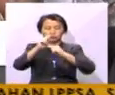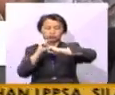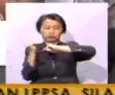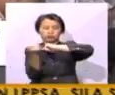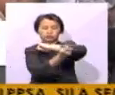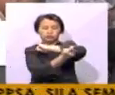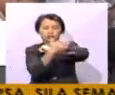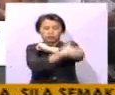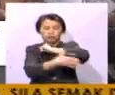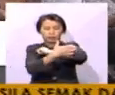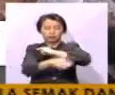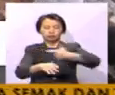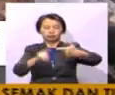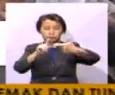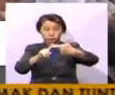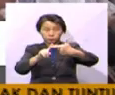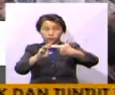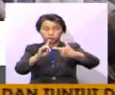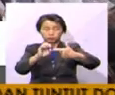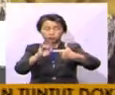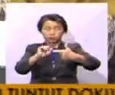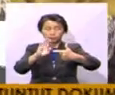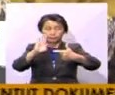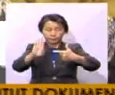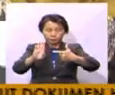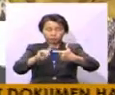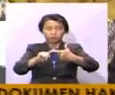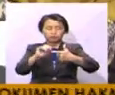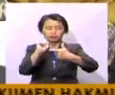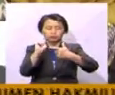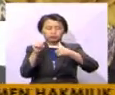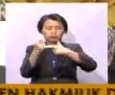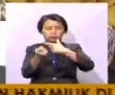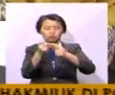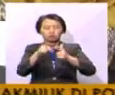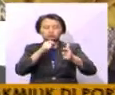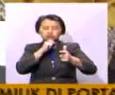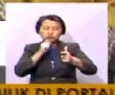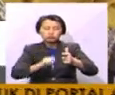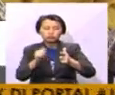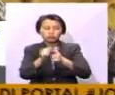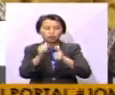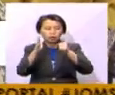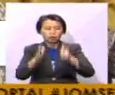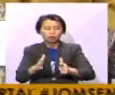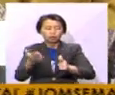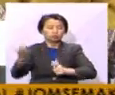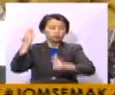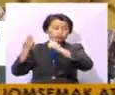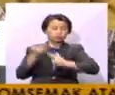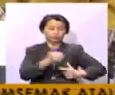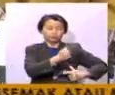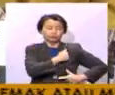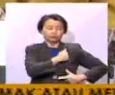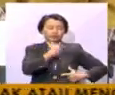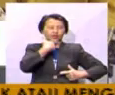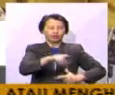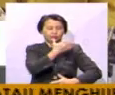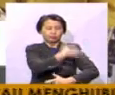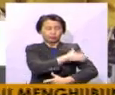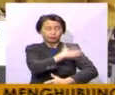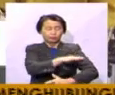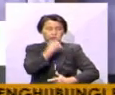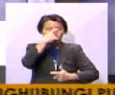Negara. Manakala inisiatif BCDP bersama Jabatan Hal Ehwal Veteran dan Perbadanan Hal Ehwal Bekas Angkatan Tentera Perhebat